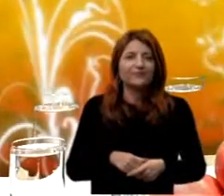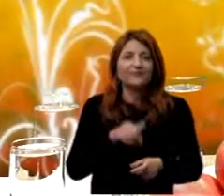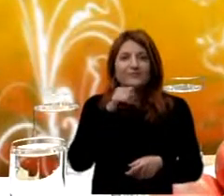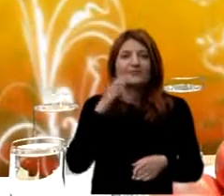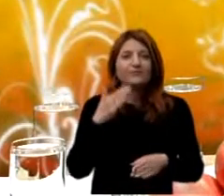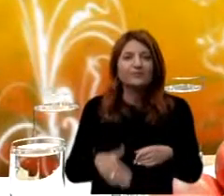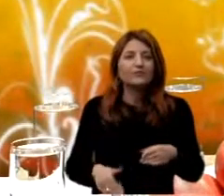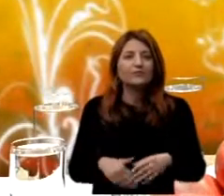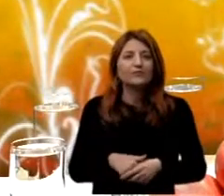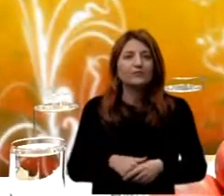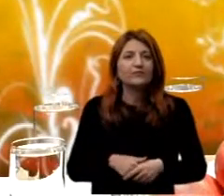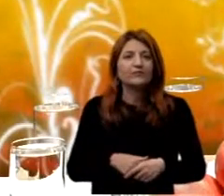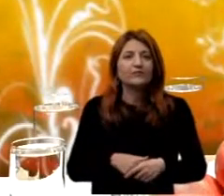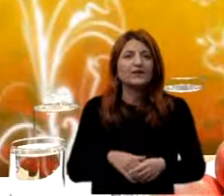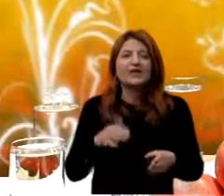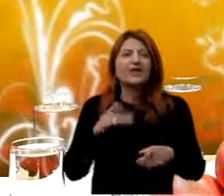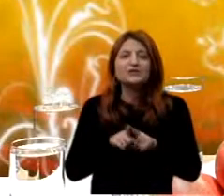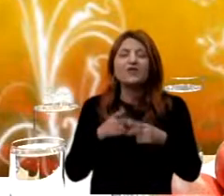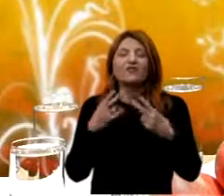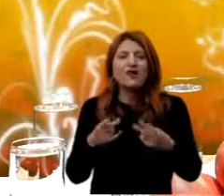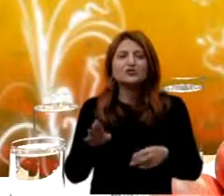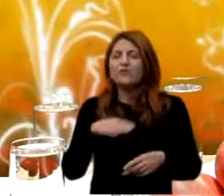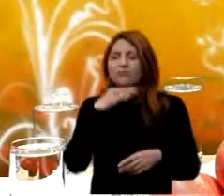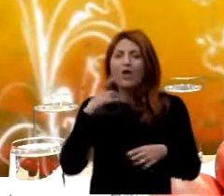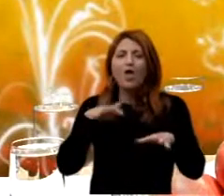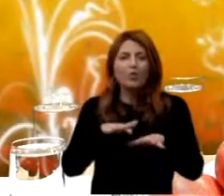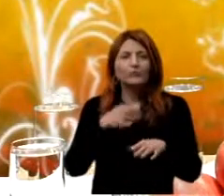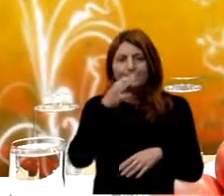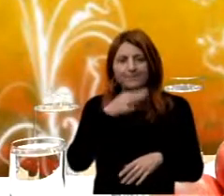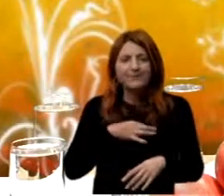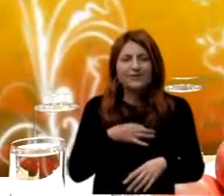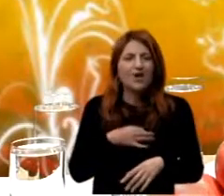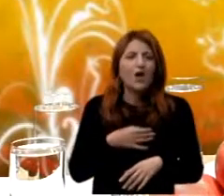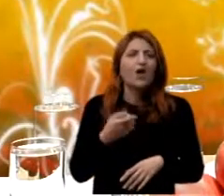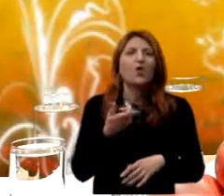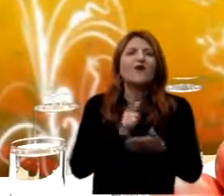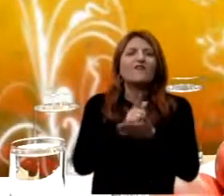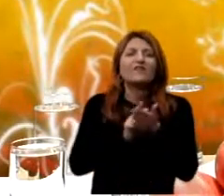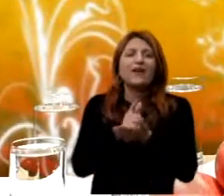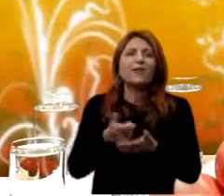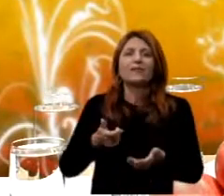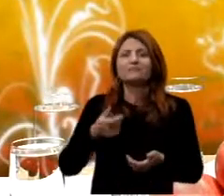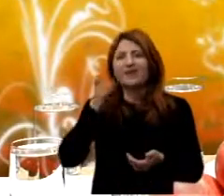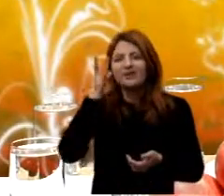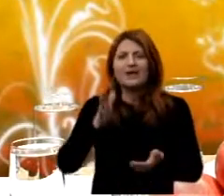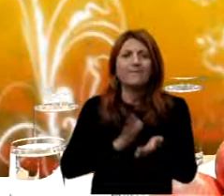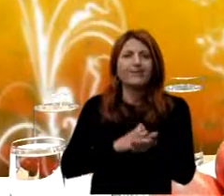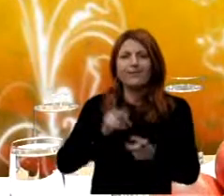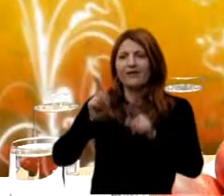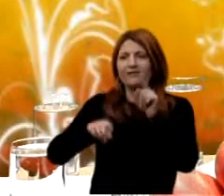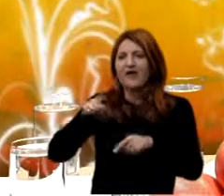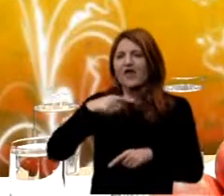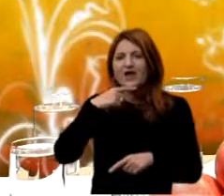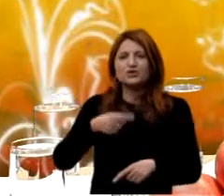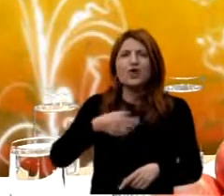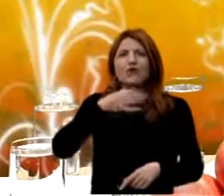da ga završim, da ne preskočim, jer jako je važno jer je puno ljudi me pitalo. I sada, koje doba dana vi? Neko kaže, baš od struke,